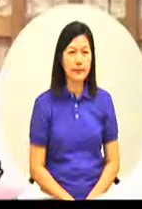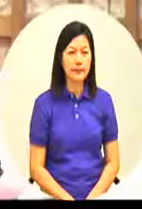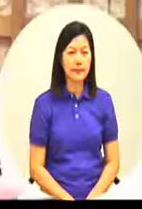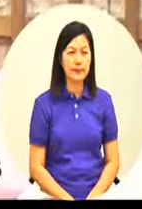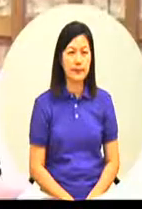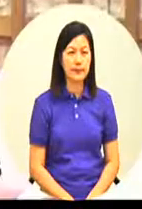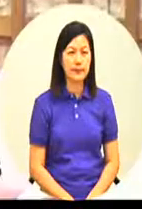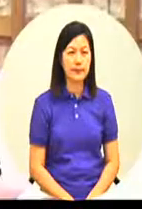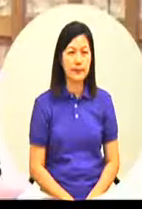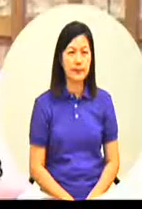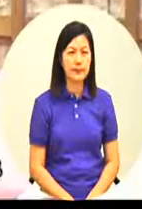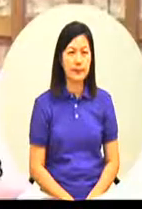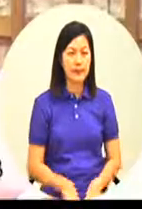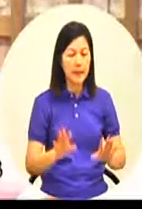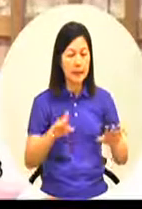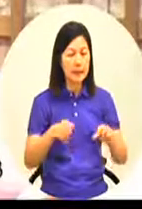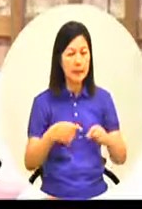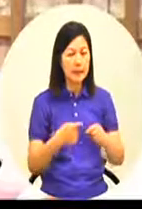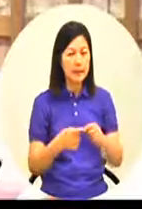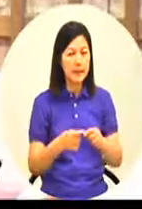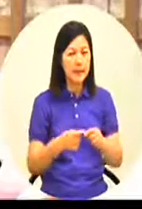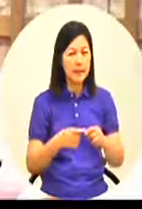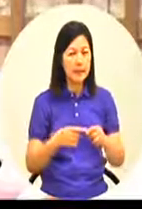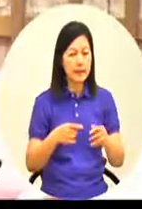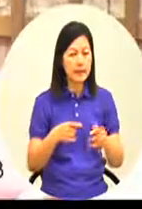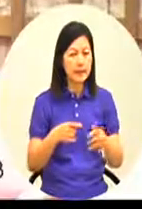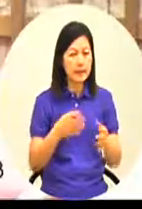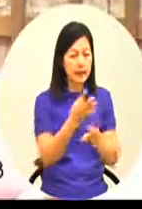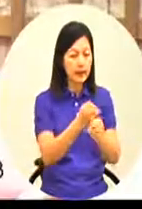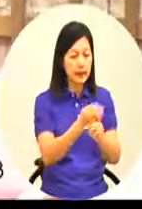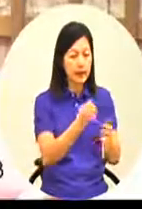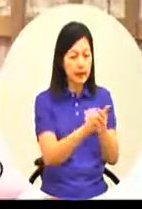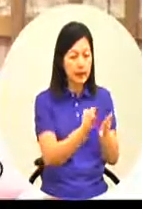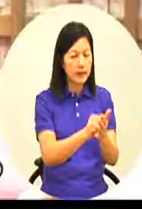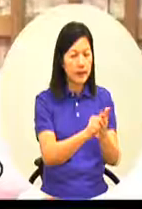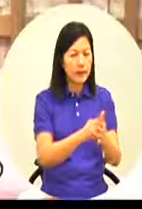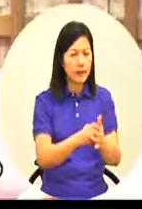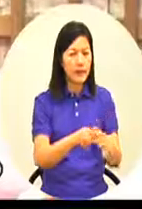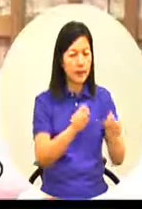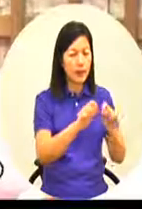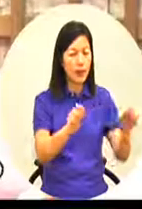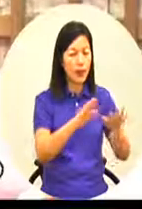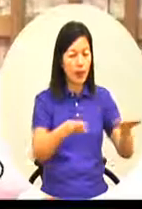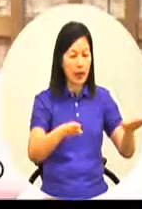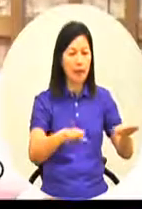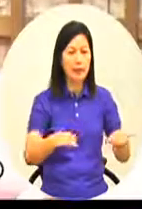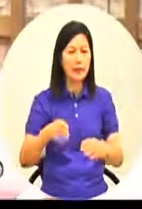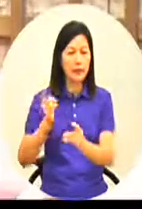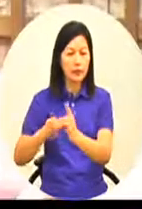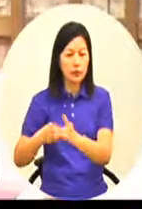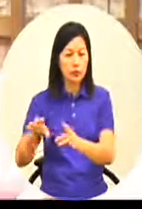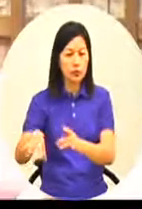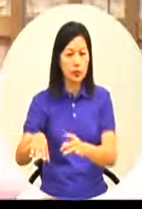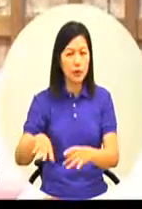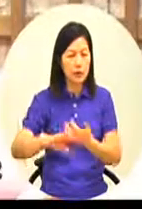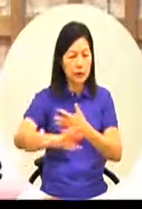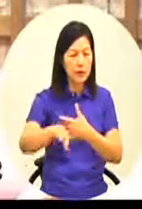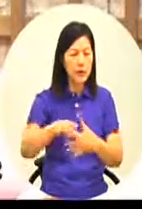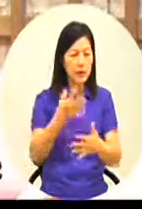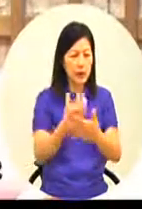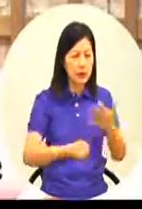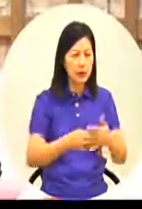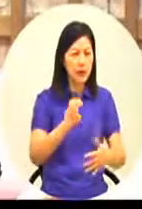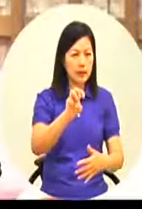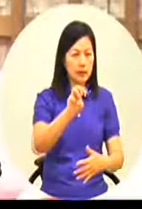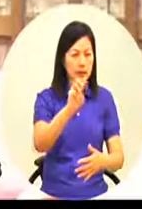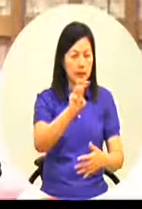谢谢高议员。那个，我们今年已经完成就是永安跟弥陀， 是。 那其他的剩下的33个行